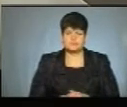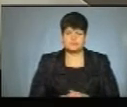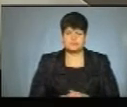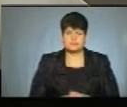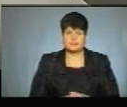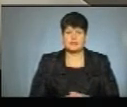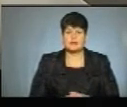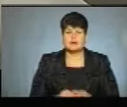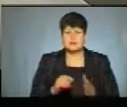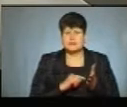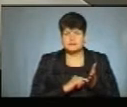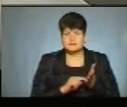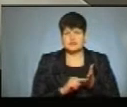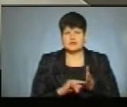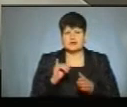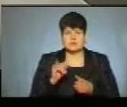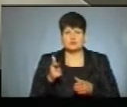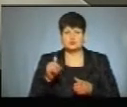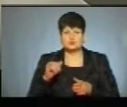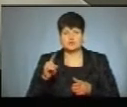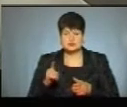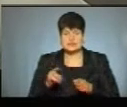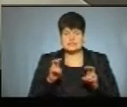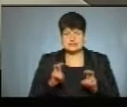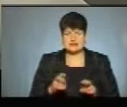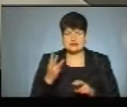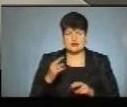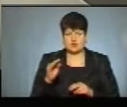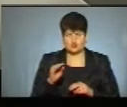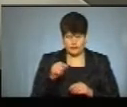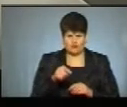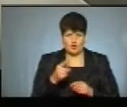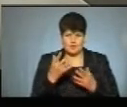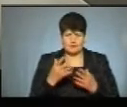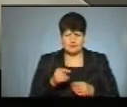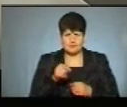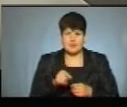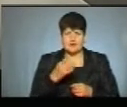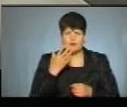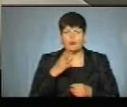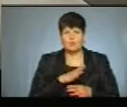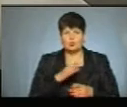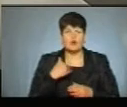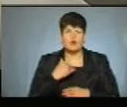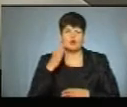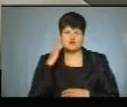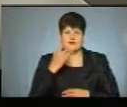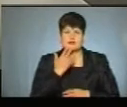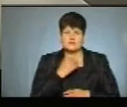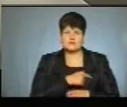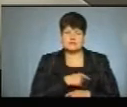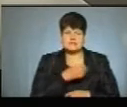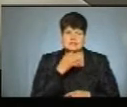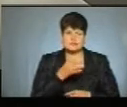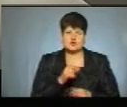Зацитую народного депутата Ігора Гузя. Він під час засідання 3 жовтня, це в той день якраз було голосування народних депутатів, сказав, що